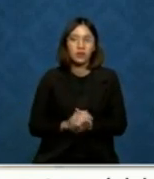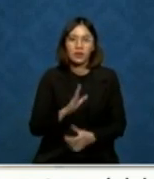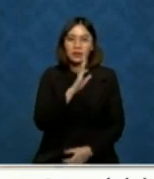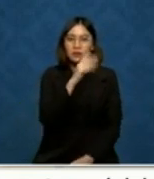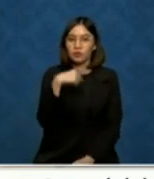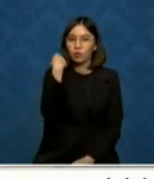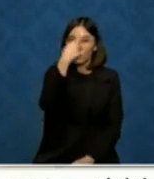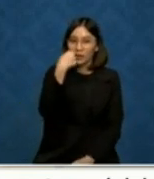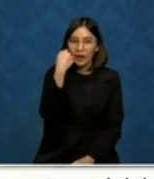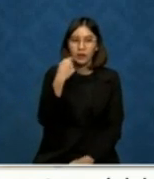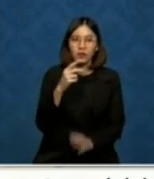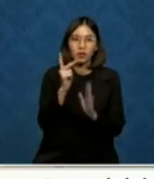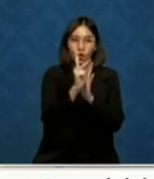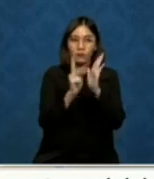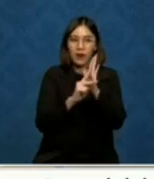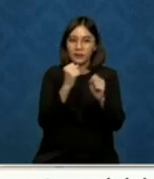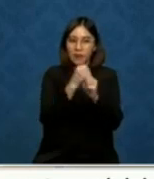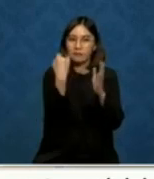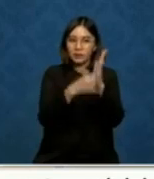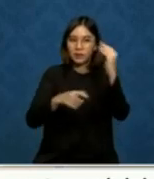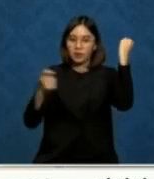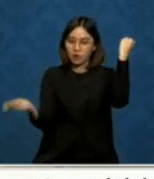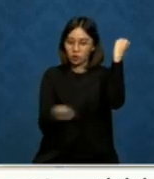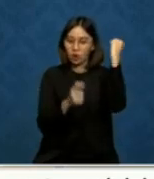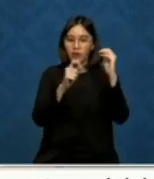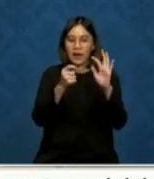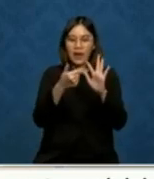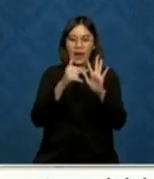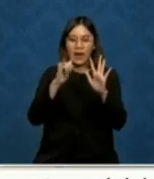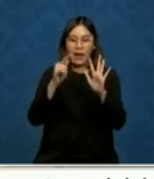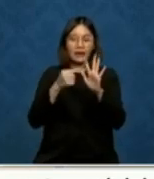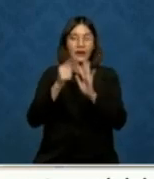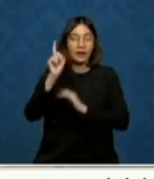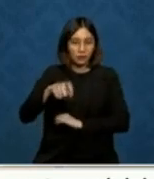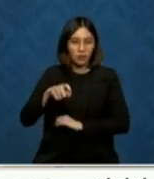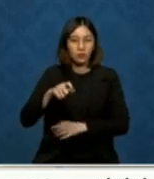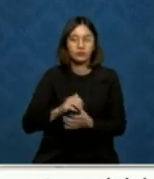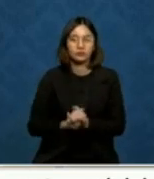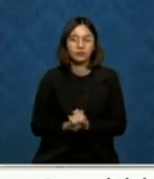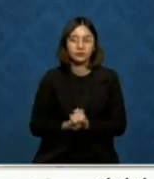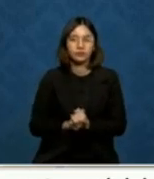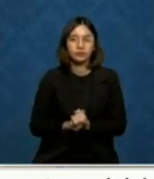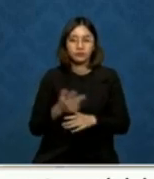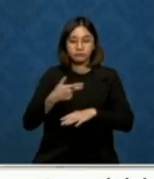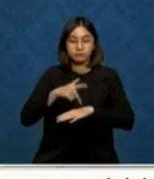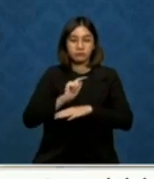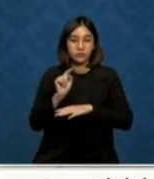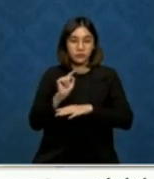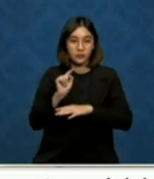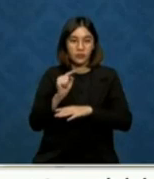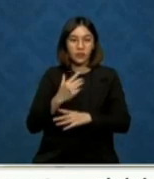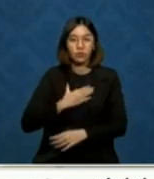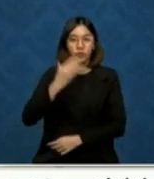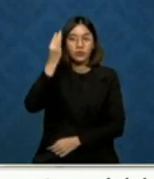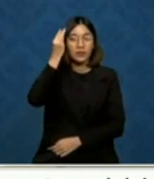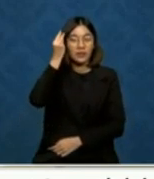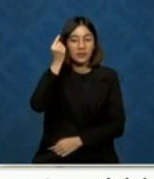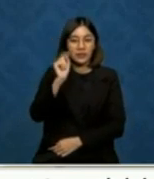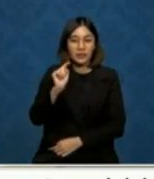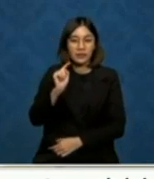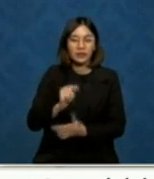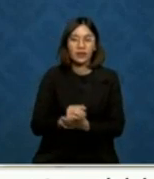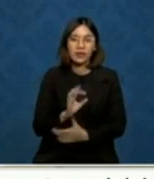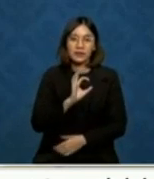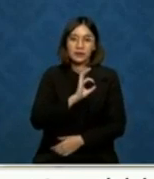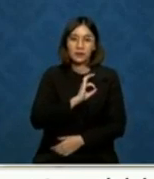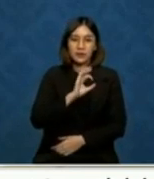ใครก็ตามที่ฝ่าฝืนเนี่ยจะต้องรับโทษทางอาญาที่ตามมาท่านประธานที่เคารพครับผมคิดว่าส